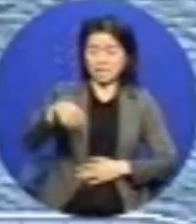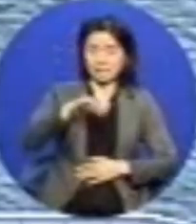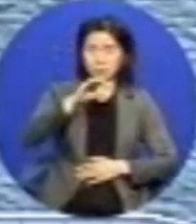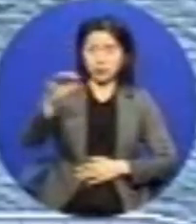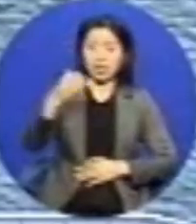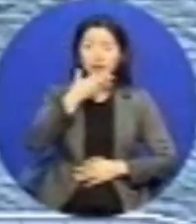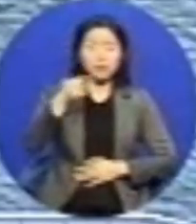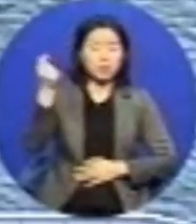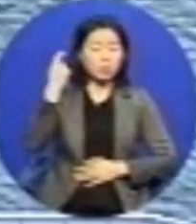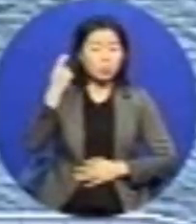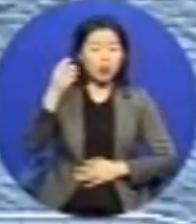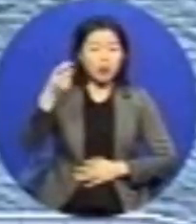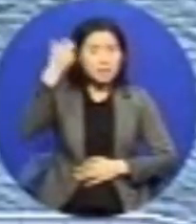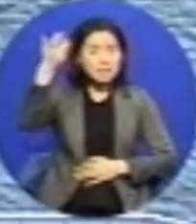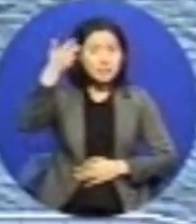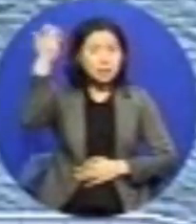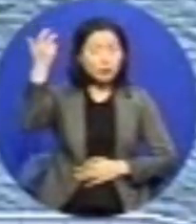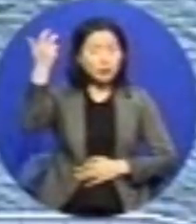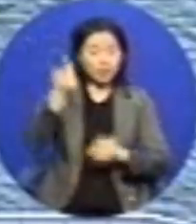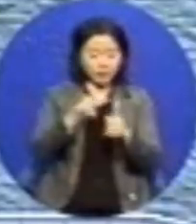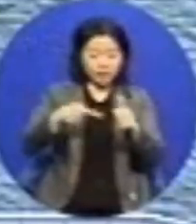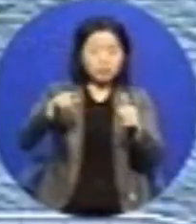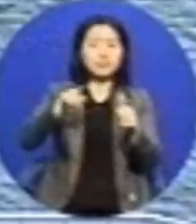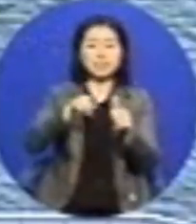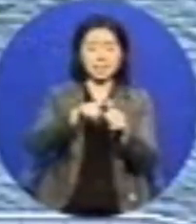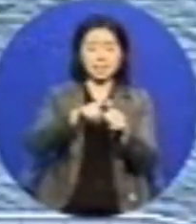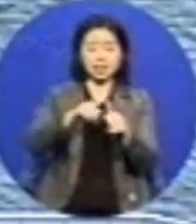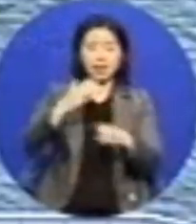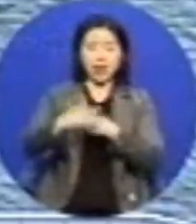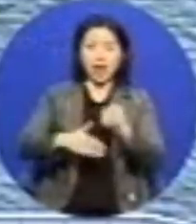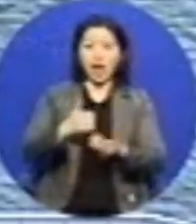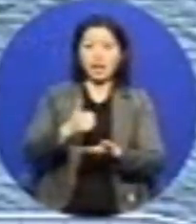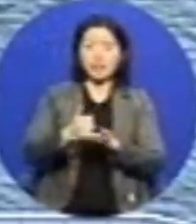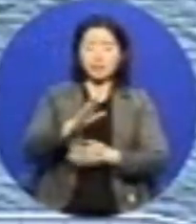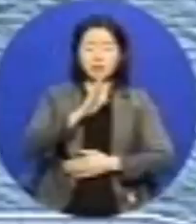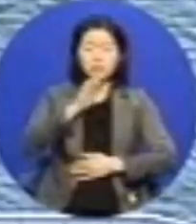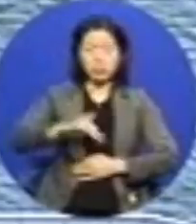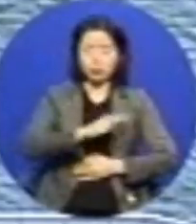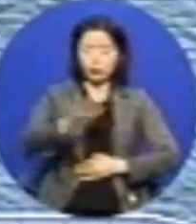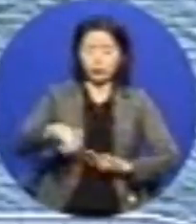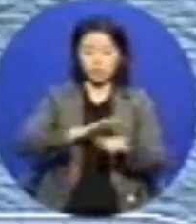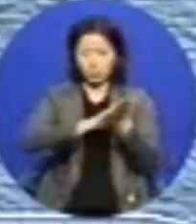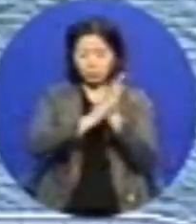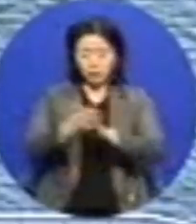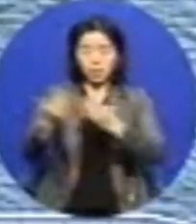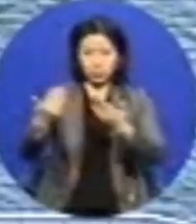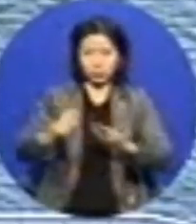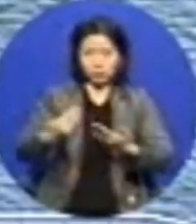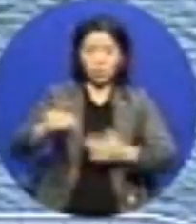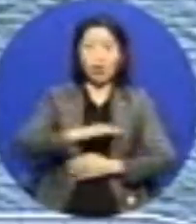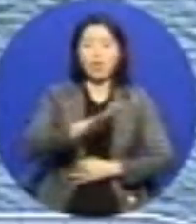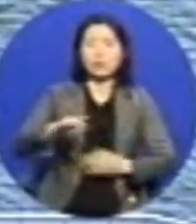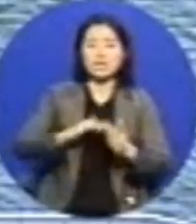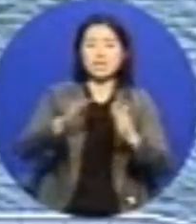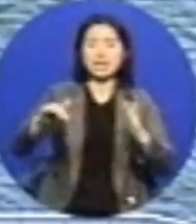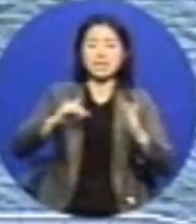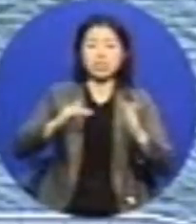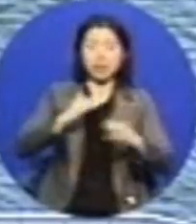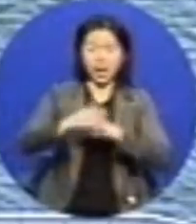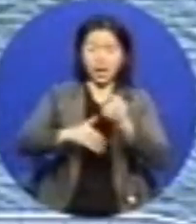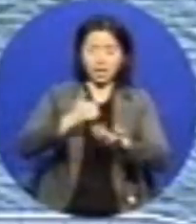역사에 의지해서 하나님은 우리를 정말 변화 시키시고 또 우리 가정에 하나님의 그 놀라운